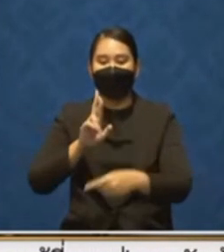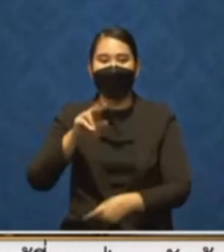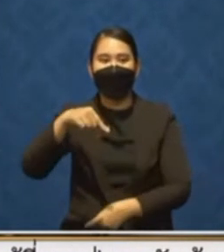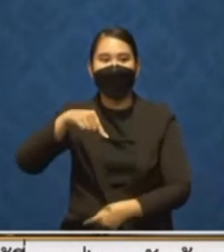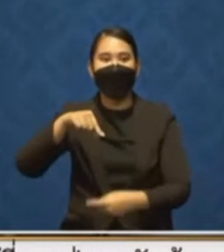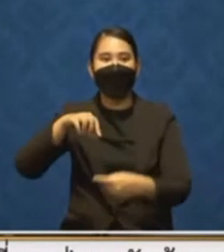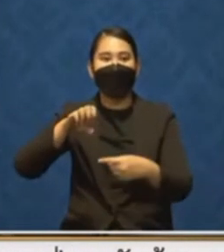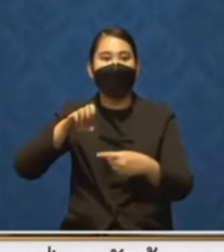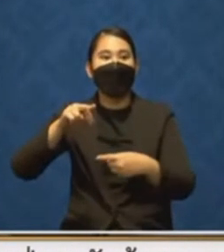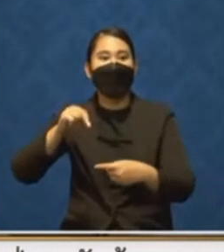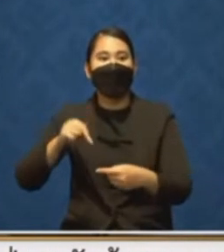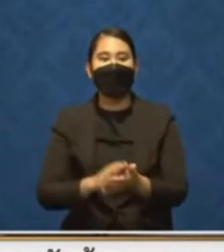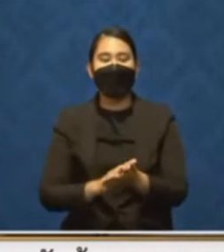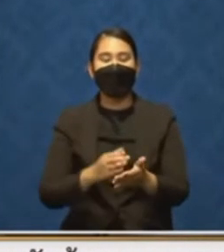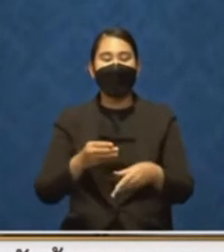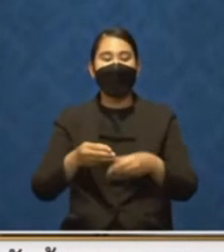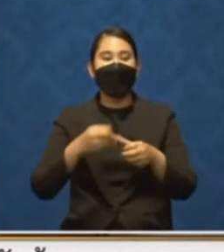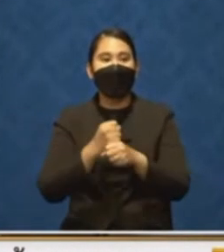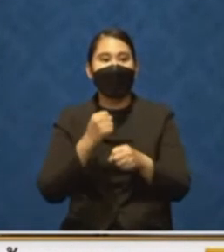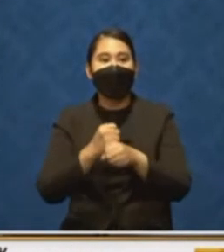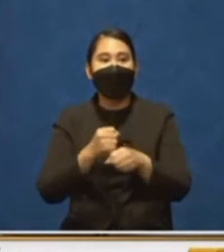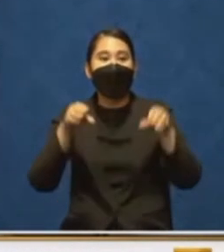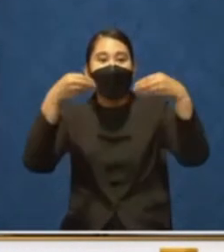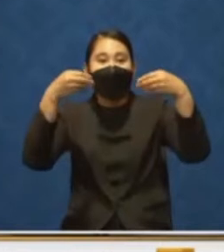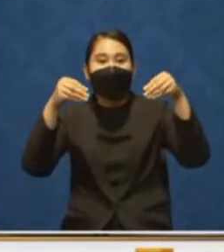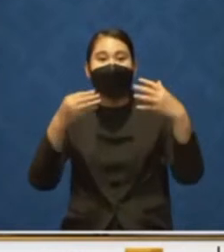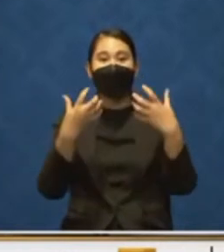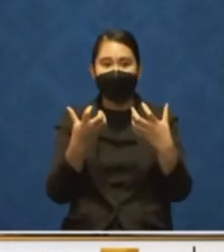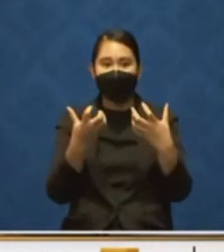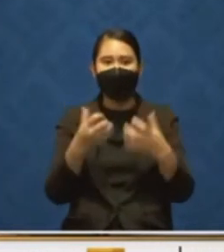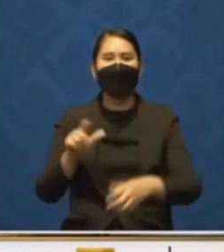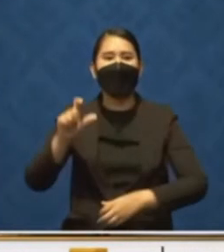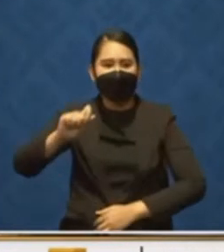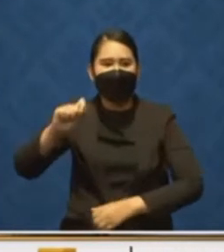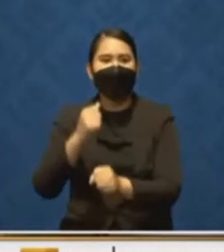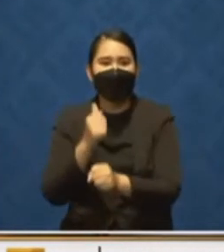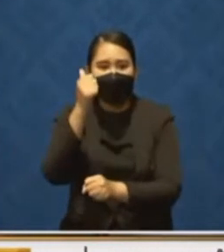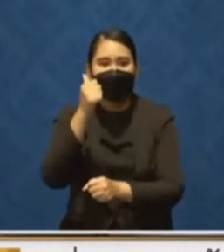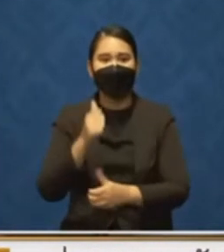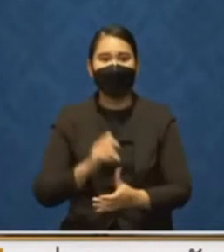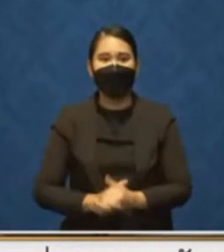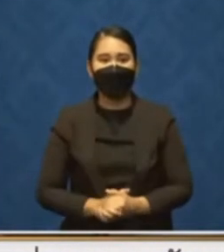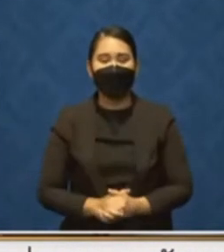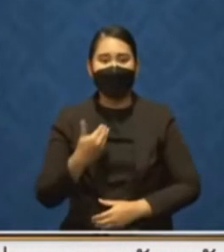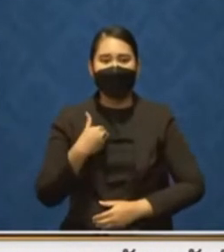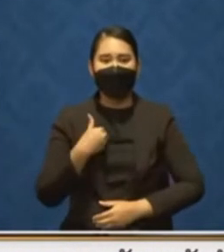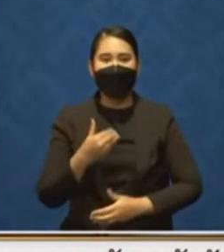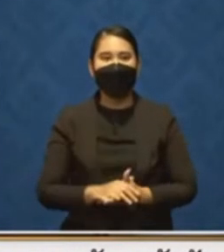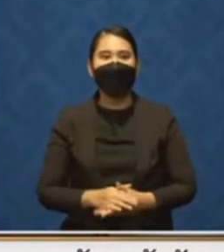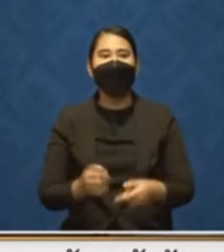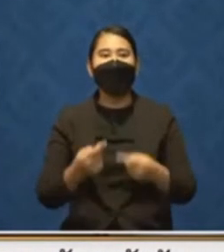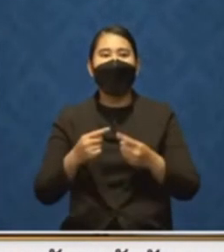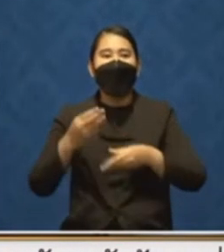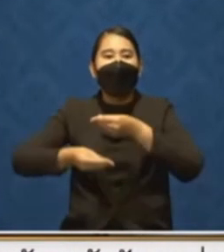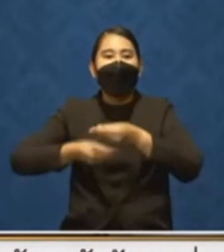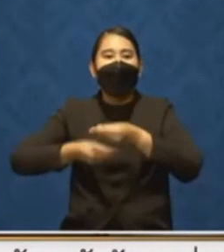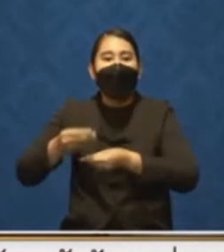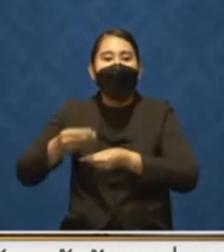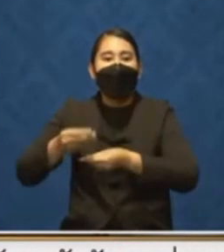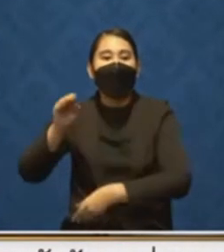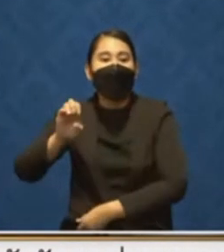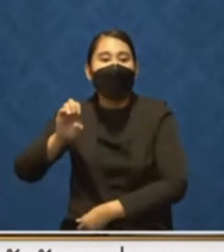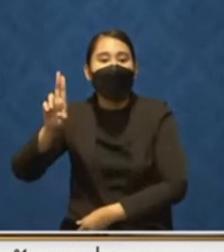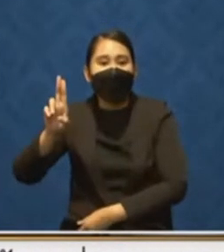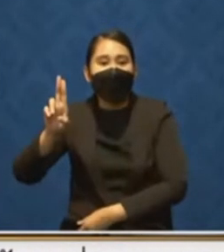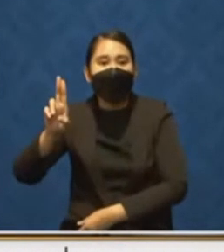ถ่ายพวกเนี้ยเอเชียเขาก็ผลิตกันได้โอ้โหจะไปขายตลาดยุโรปมันมี